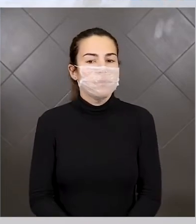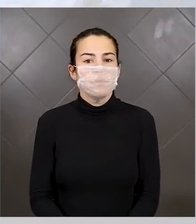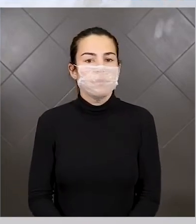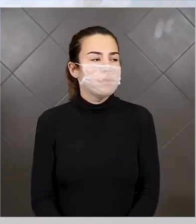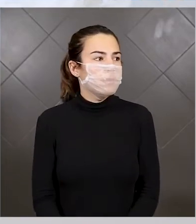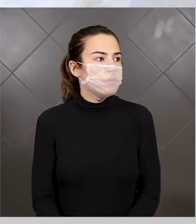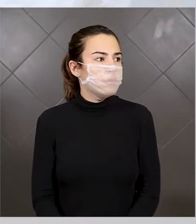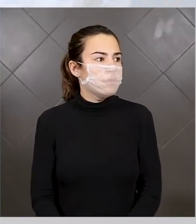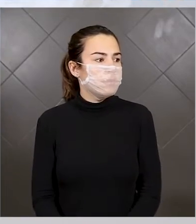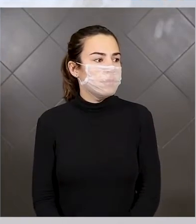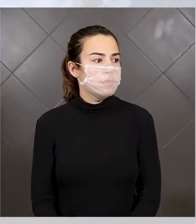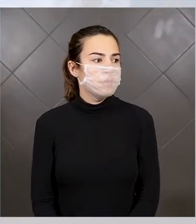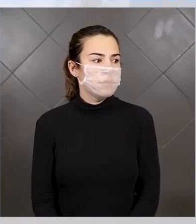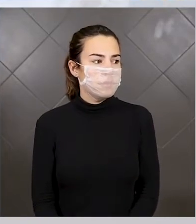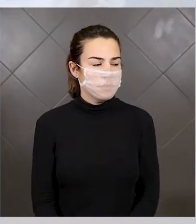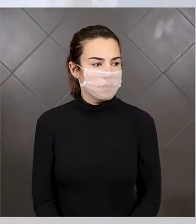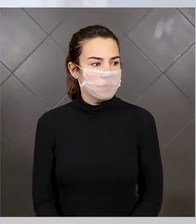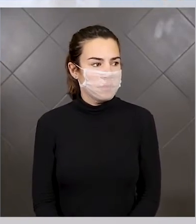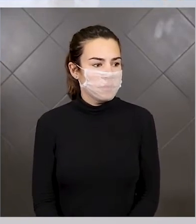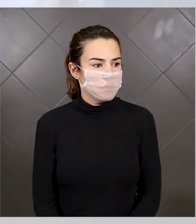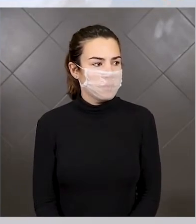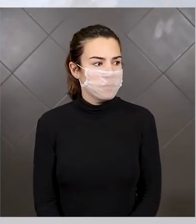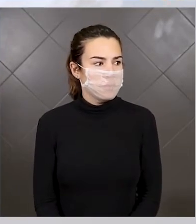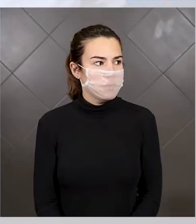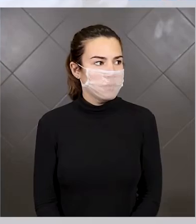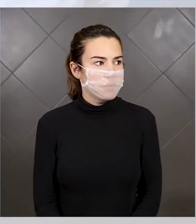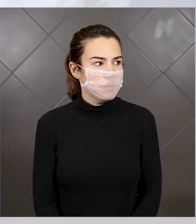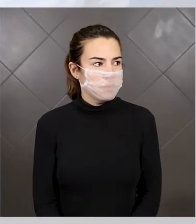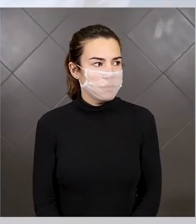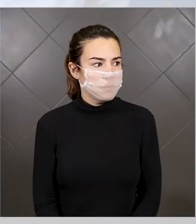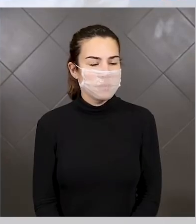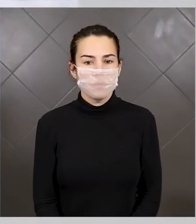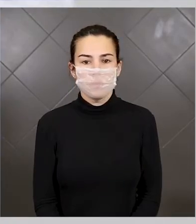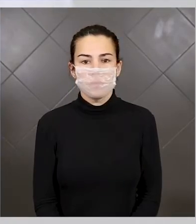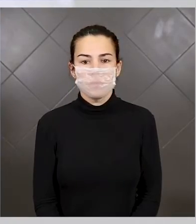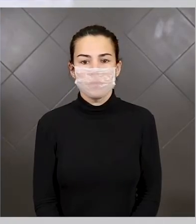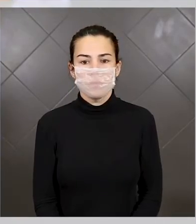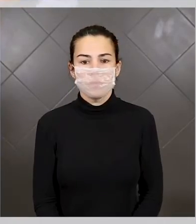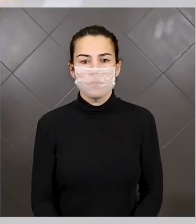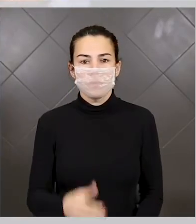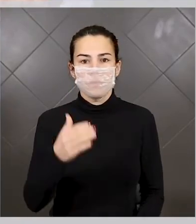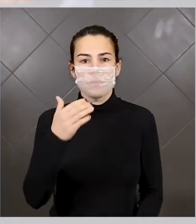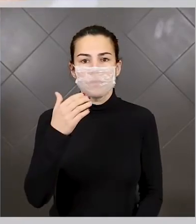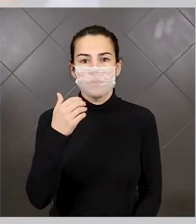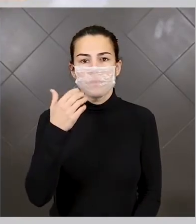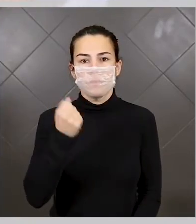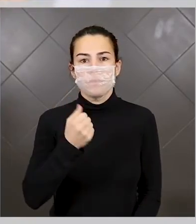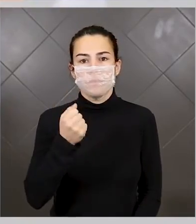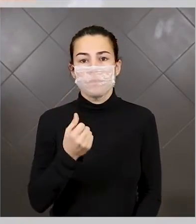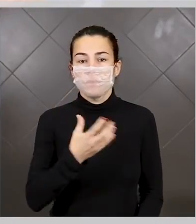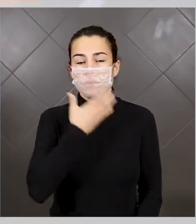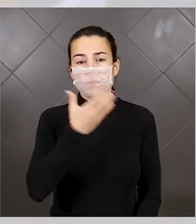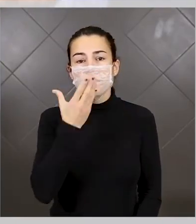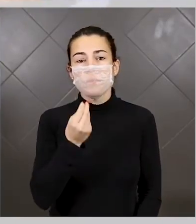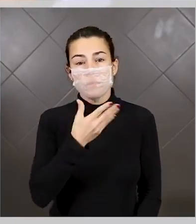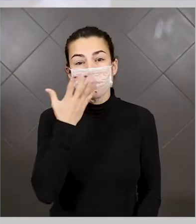Si la part de la llet de mel gelificada està molt calenta, el que tenim com a resultat és una sopa, una cosa molt